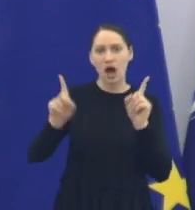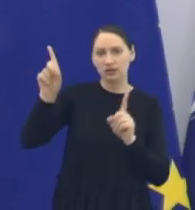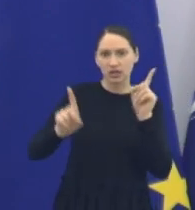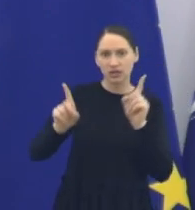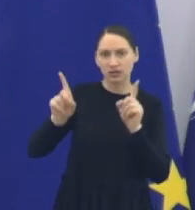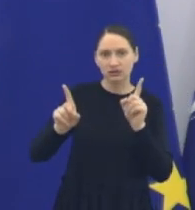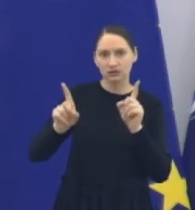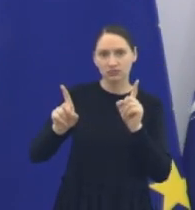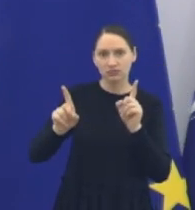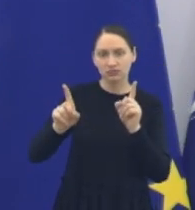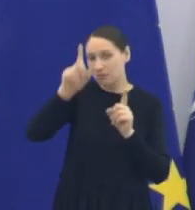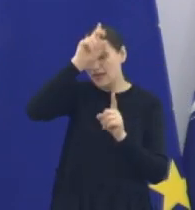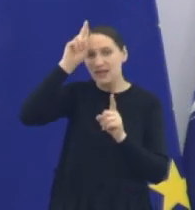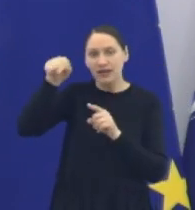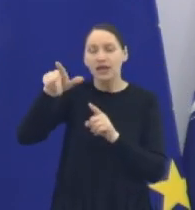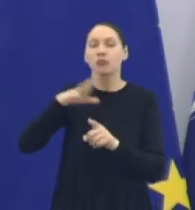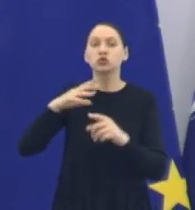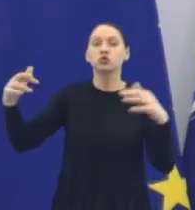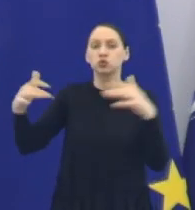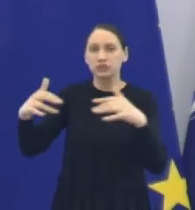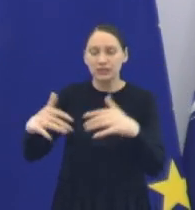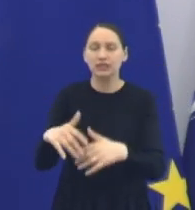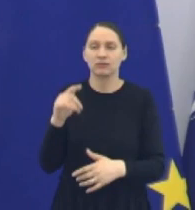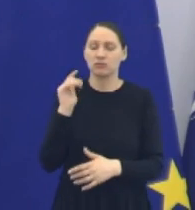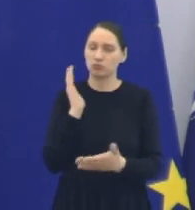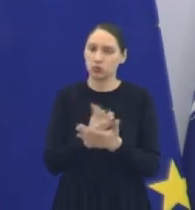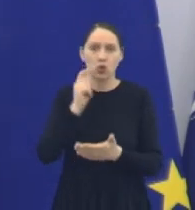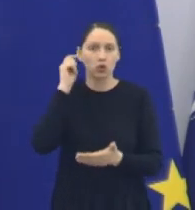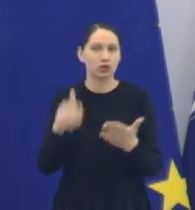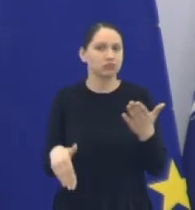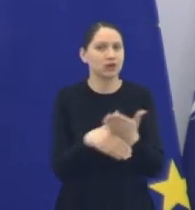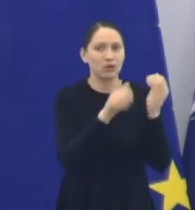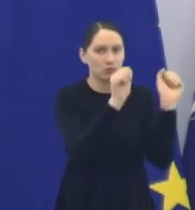Ukrainai padėti galime labai konkrečiai ir padėti kur kas labiau.